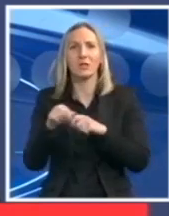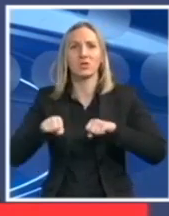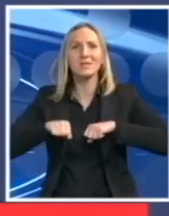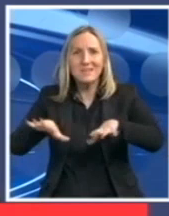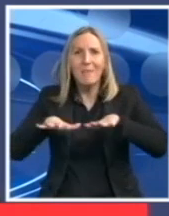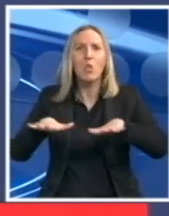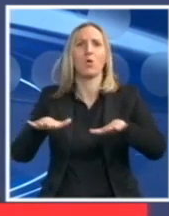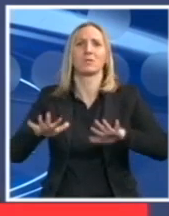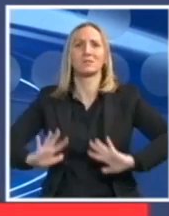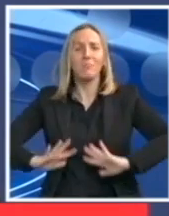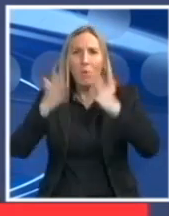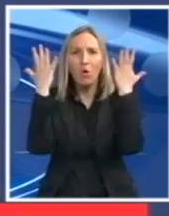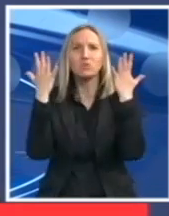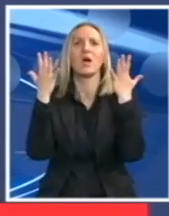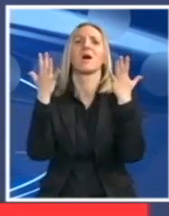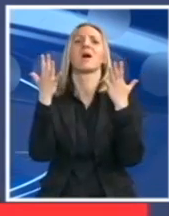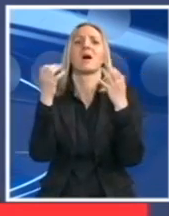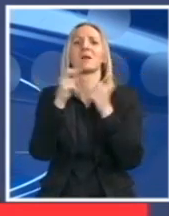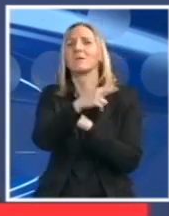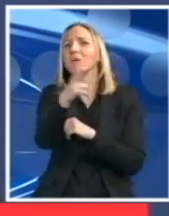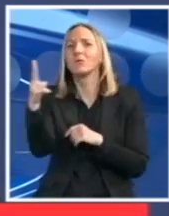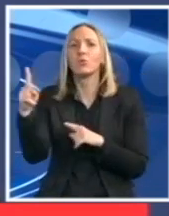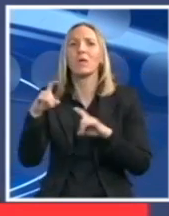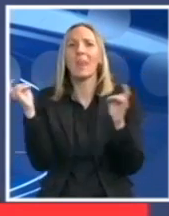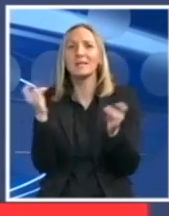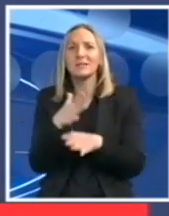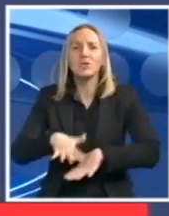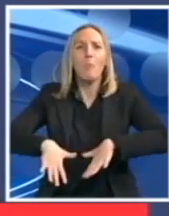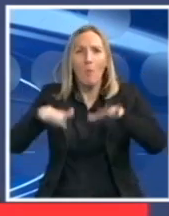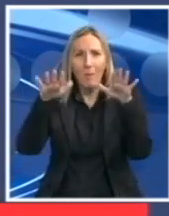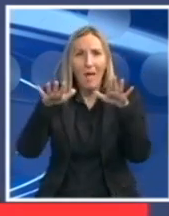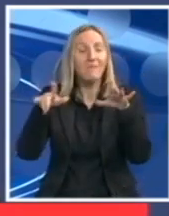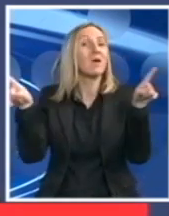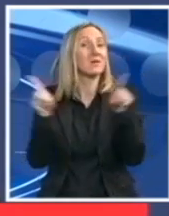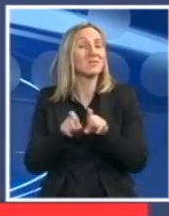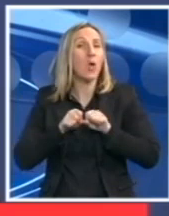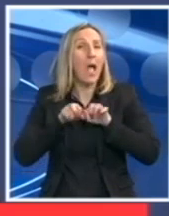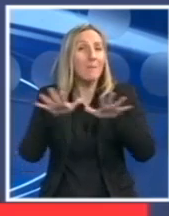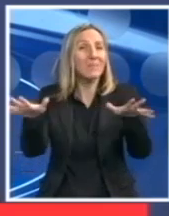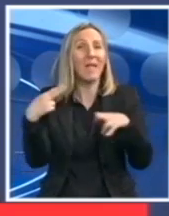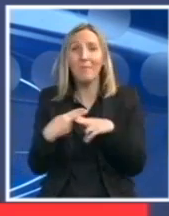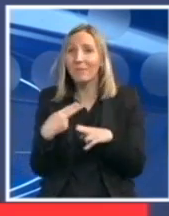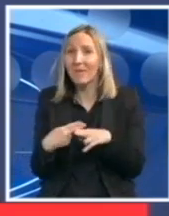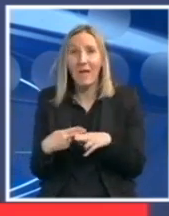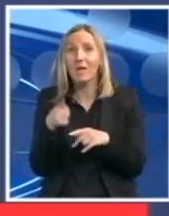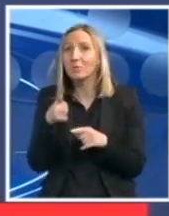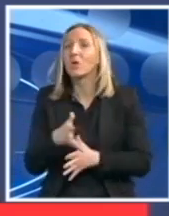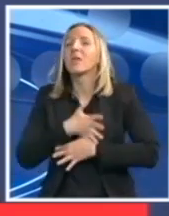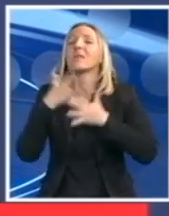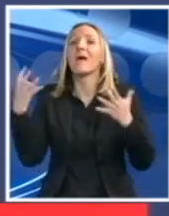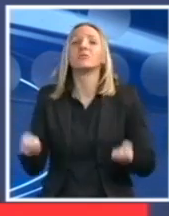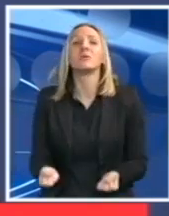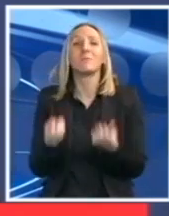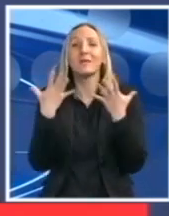zemljotresa, požara i raznih drugih nesreća, poplava, epidemije su najveće prirodne